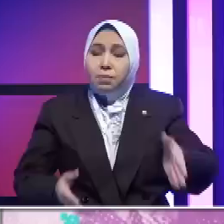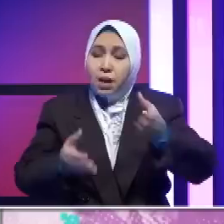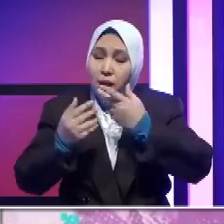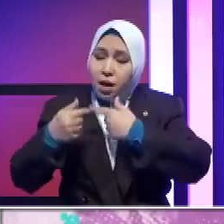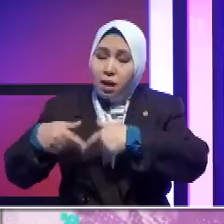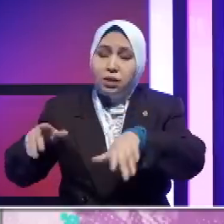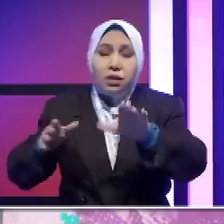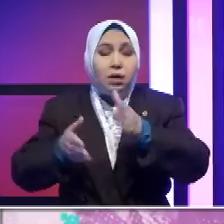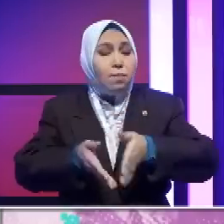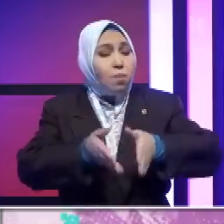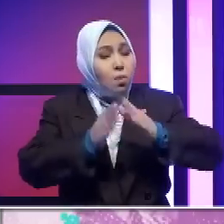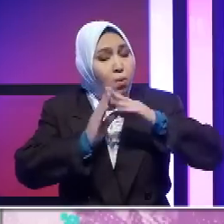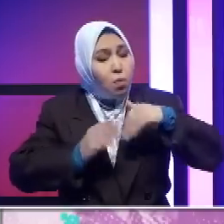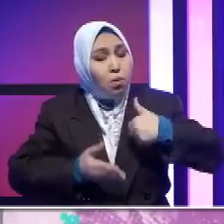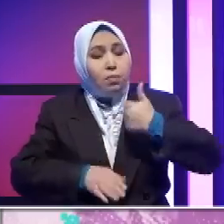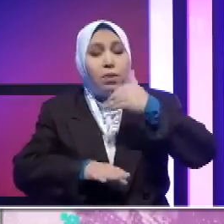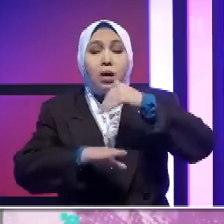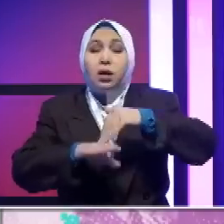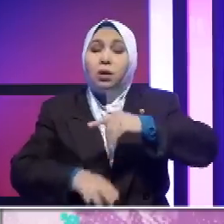إني